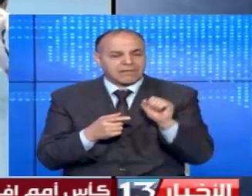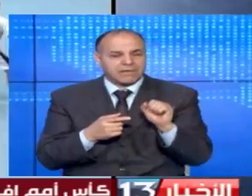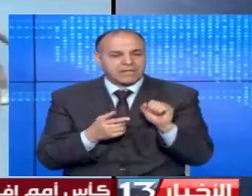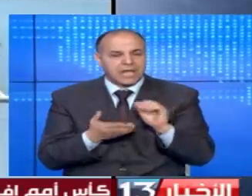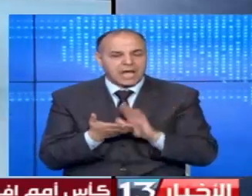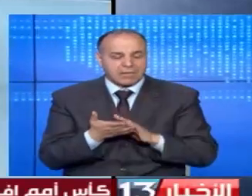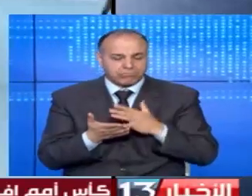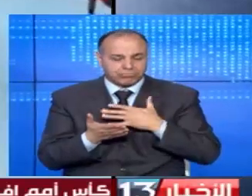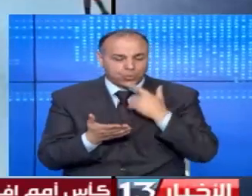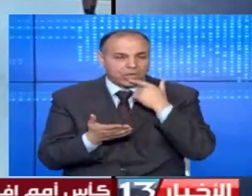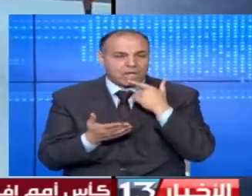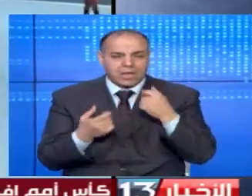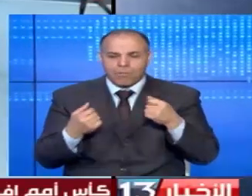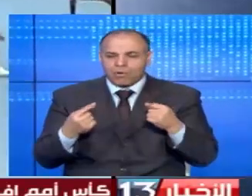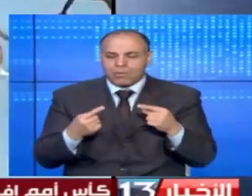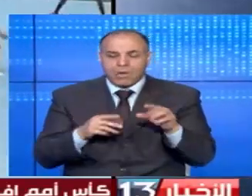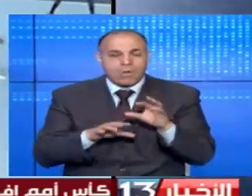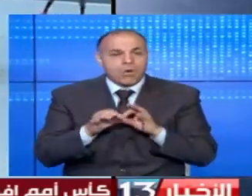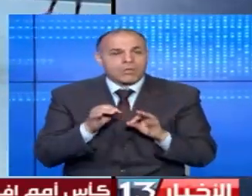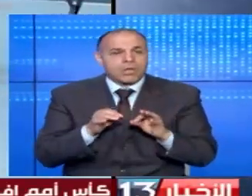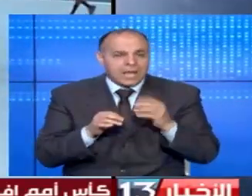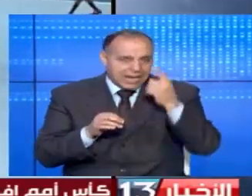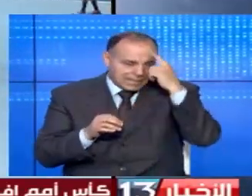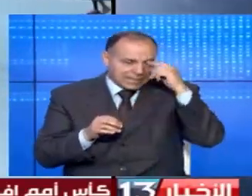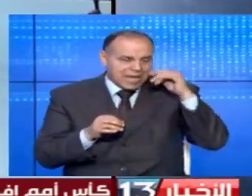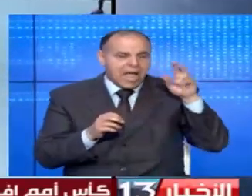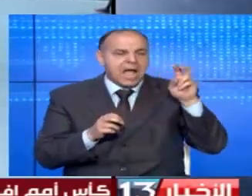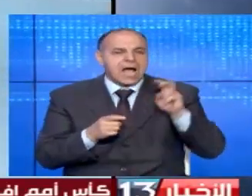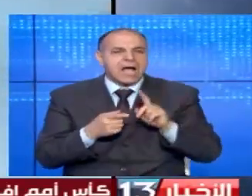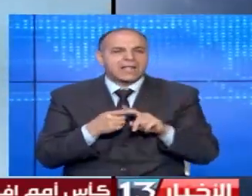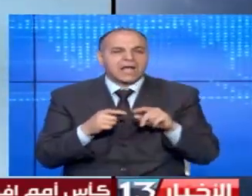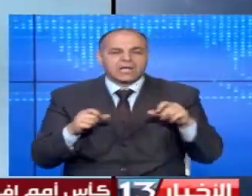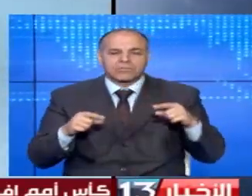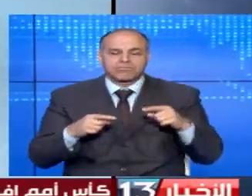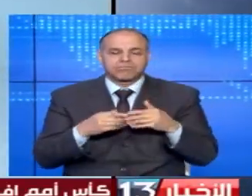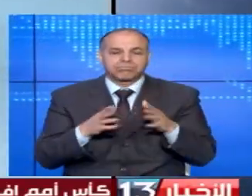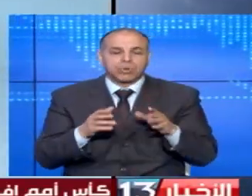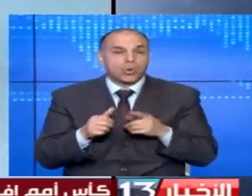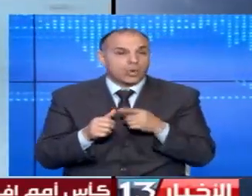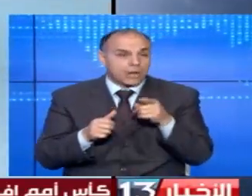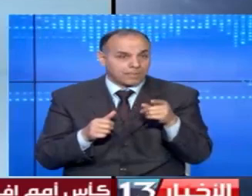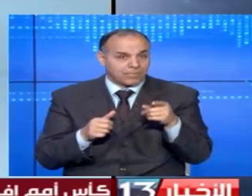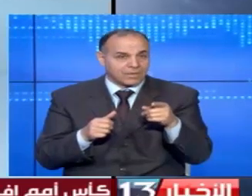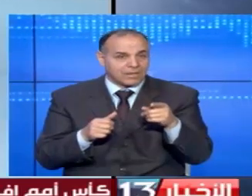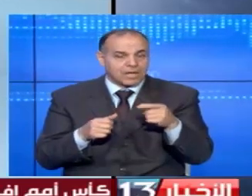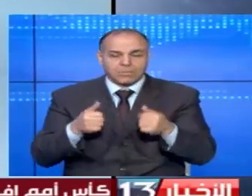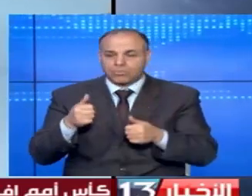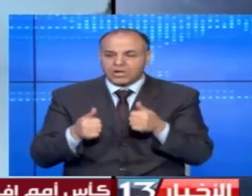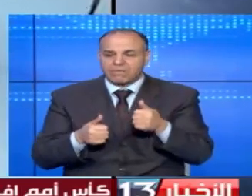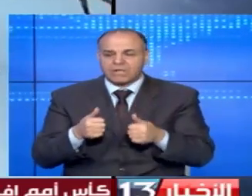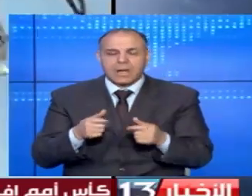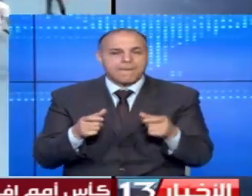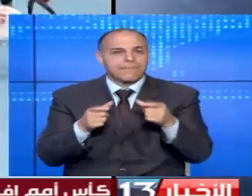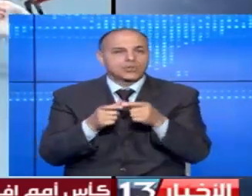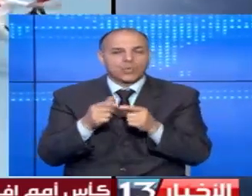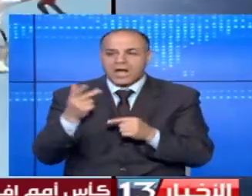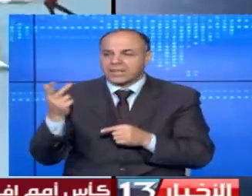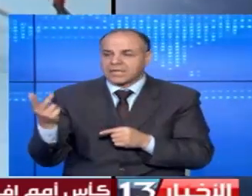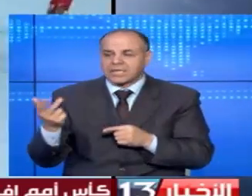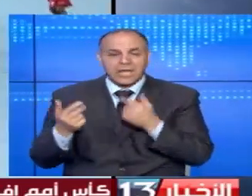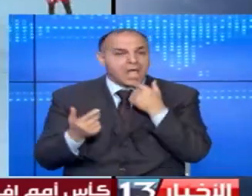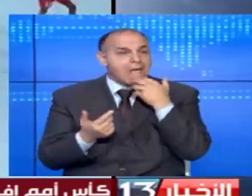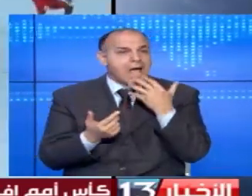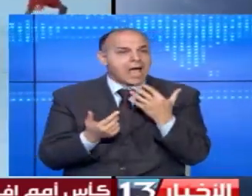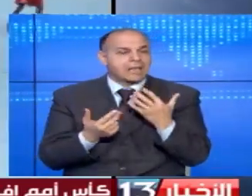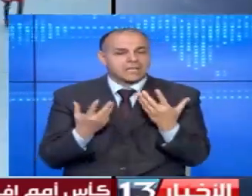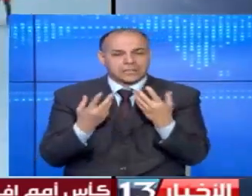ارضه عملاقه منتخب راس الاخضر لحساب الجوله الافتتاحيه من منافسات المجموعه الثالثه التي